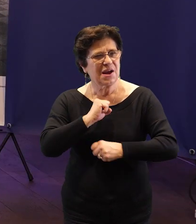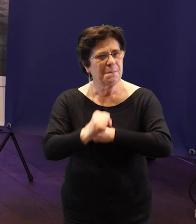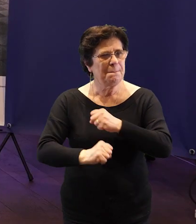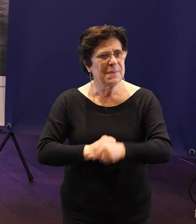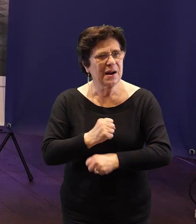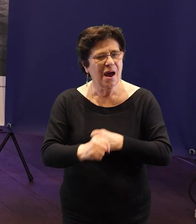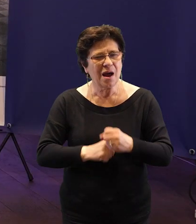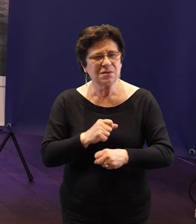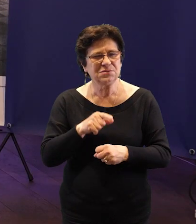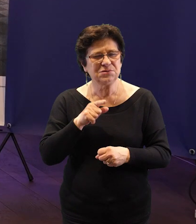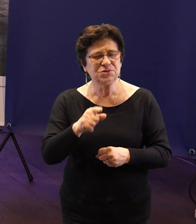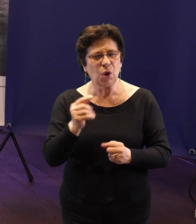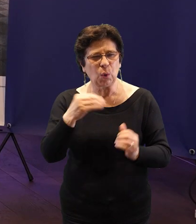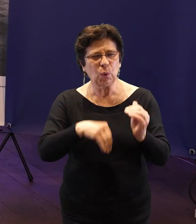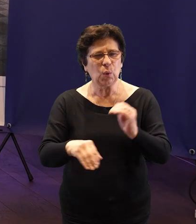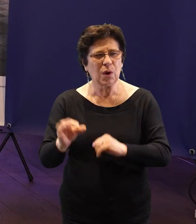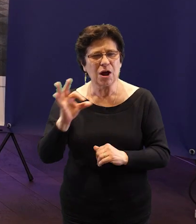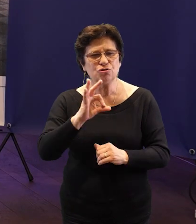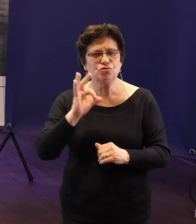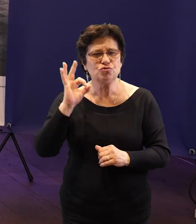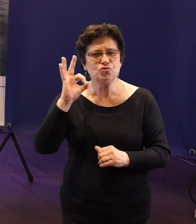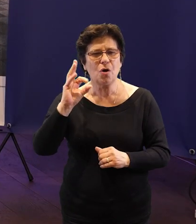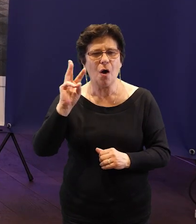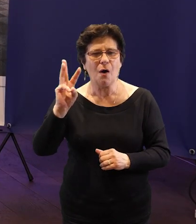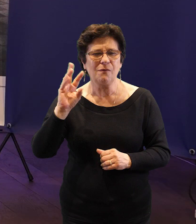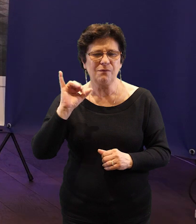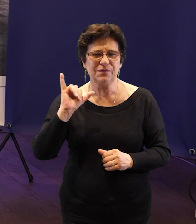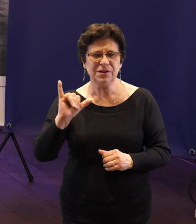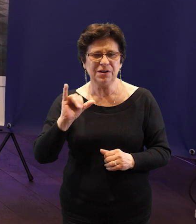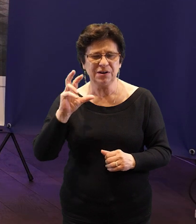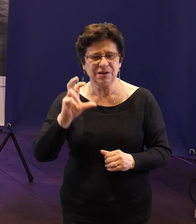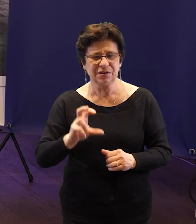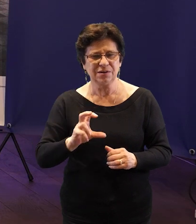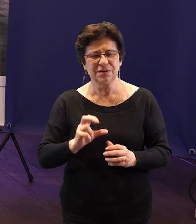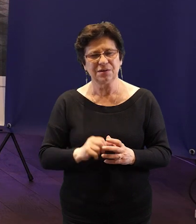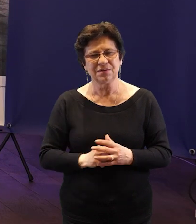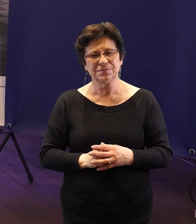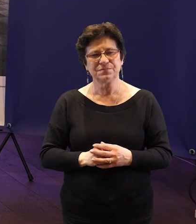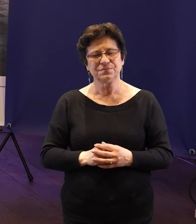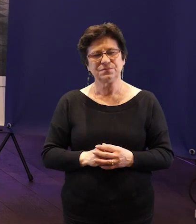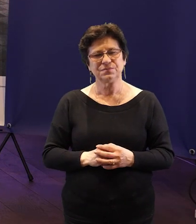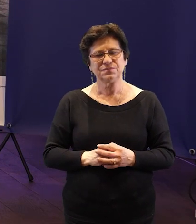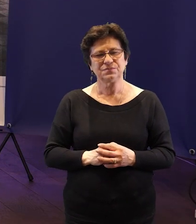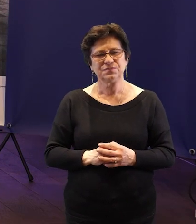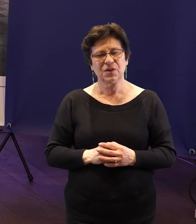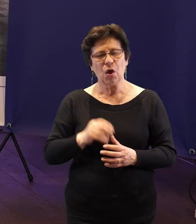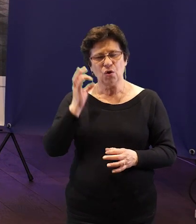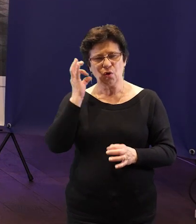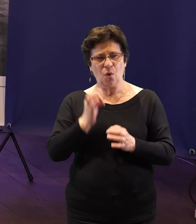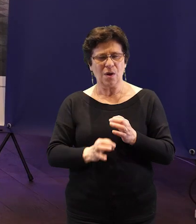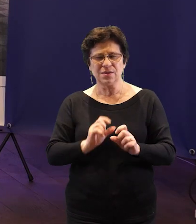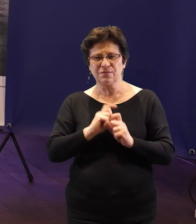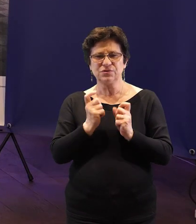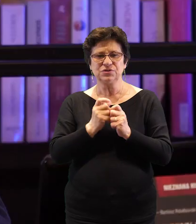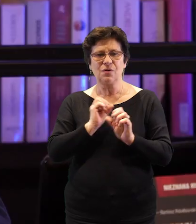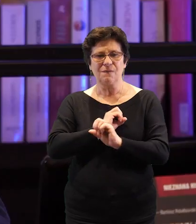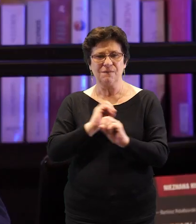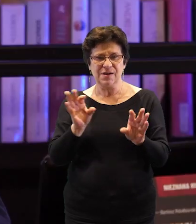Sowich. Też tam jest, mam nadzieję, bardzo precyzyjnie wyjaśnione,